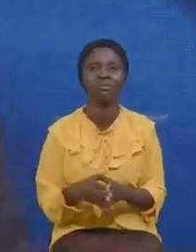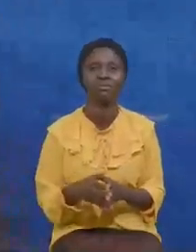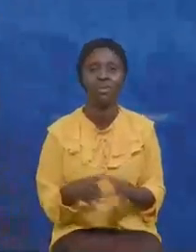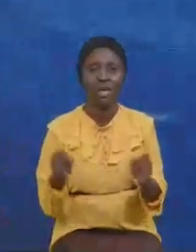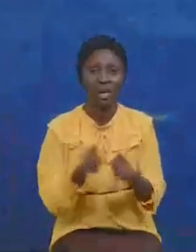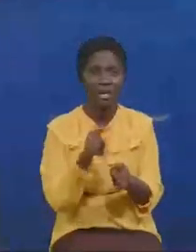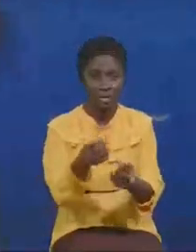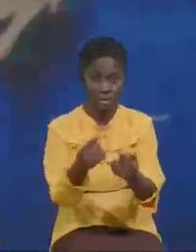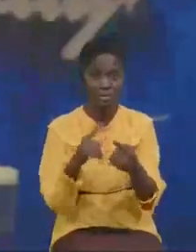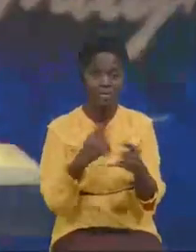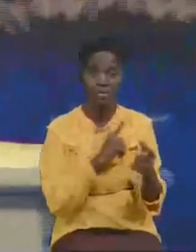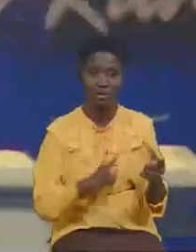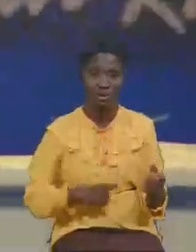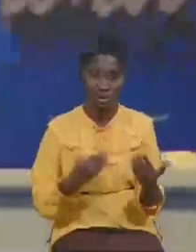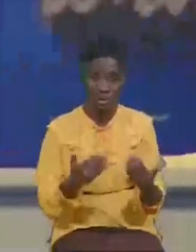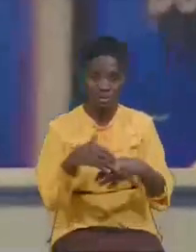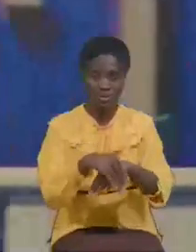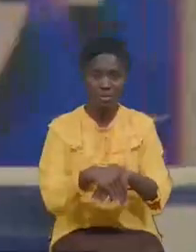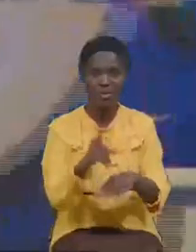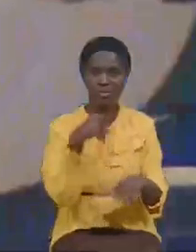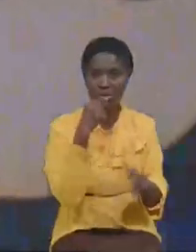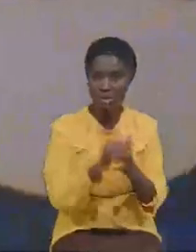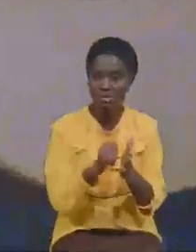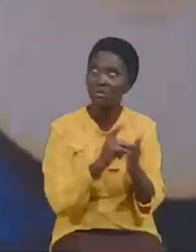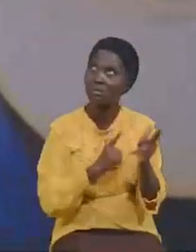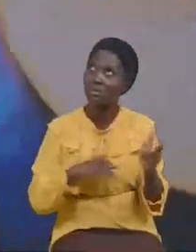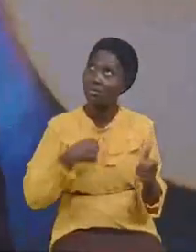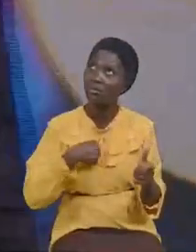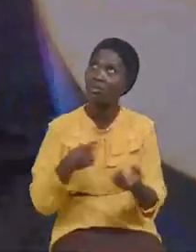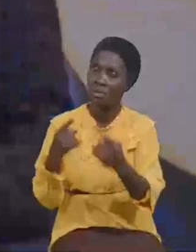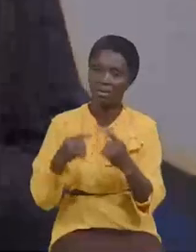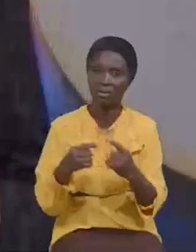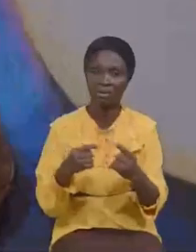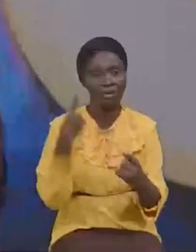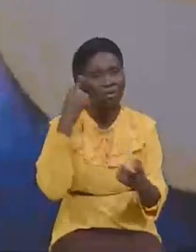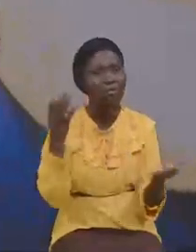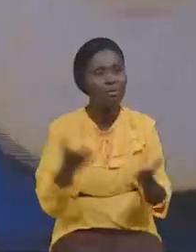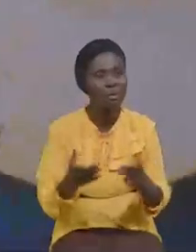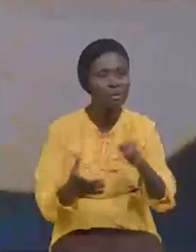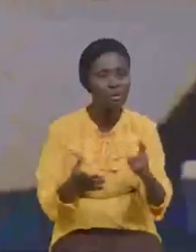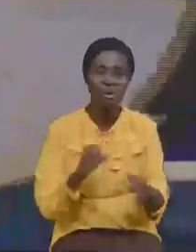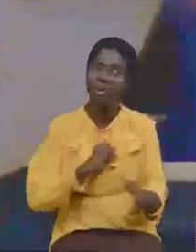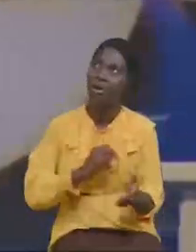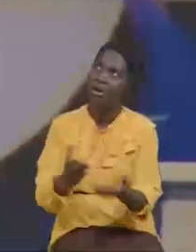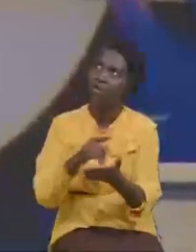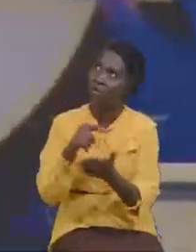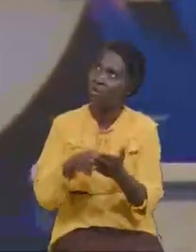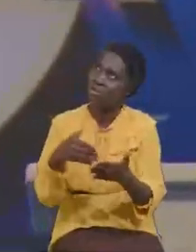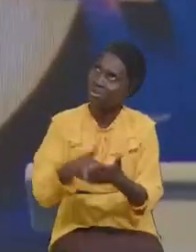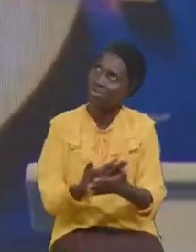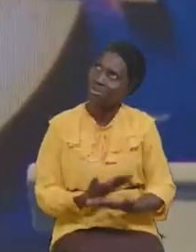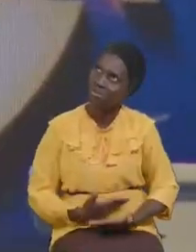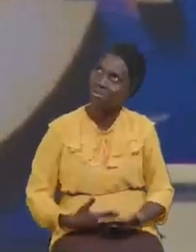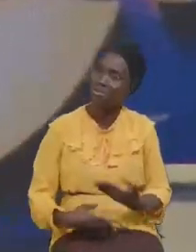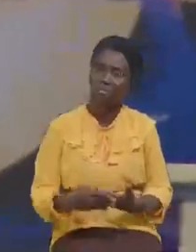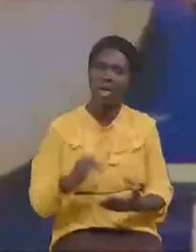côté. Comme vous viendrez au Seigneur ce soir, tu vas dire au Seigneur, Seigneur, je viens. Qu'est-ce que tu veux? Je veux